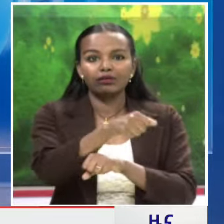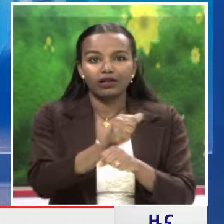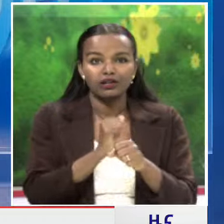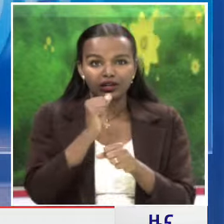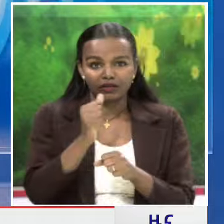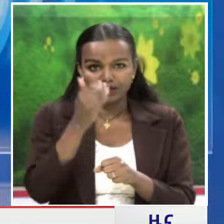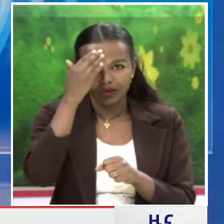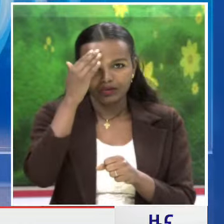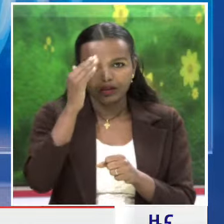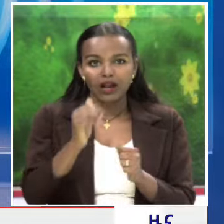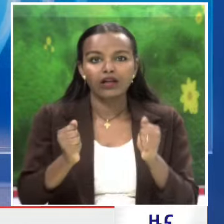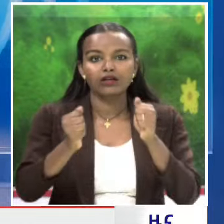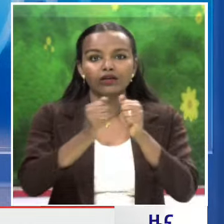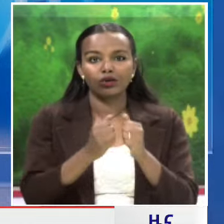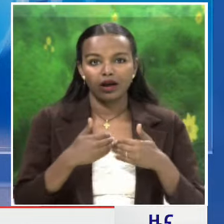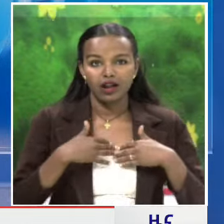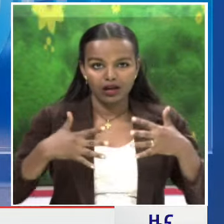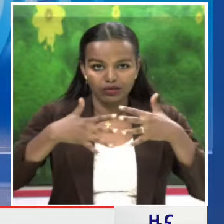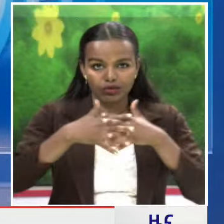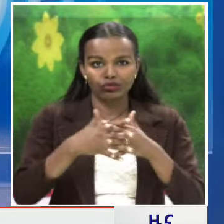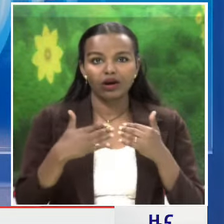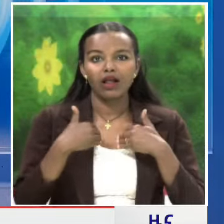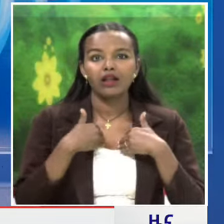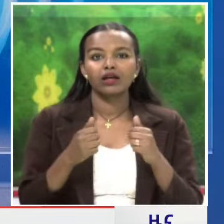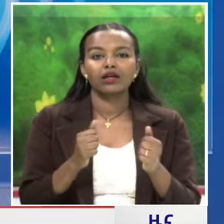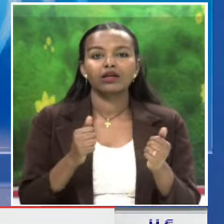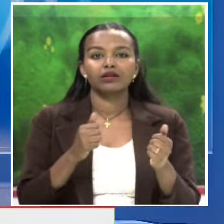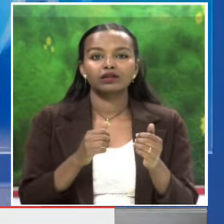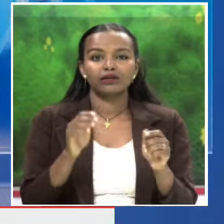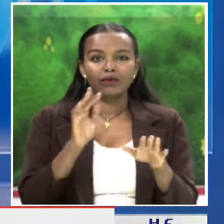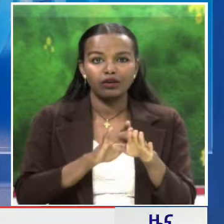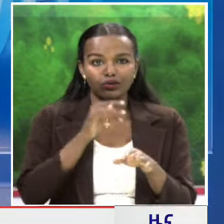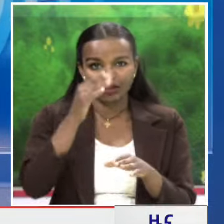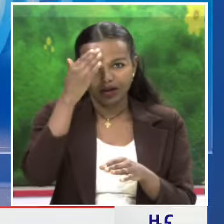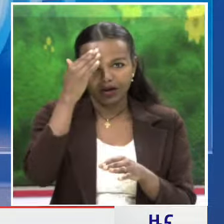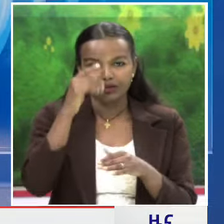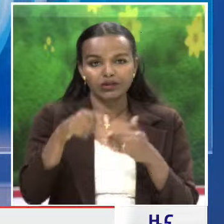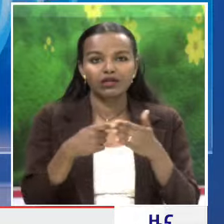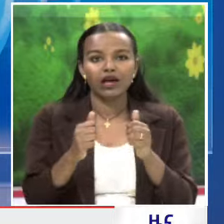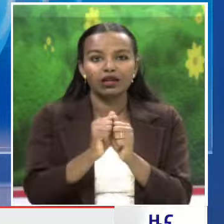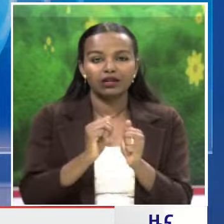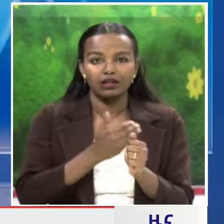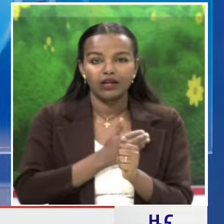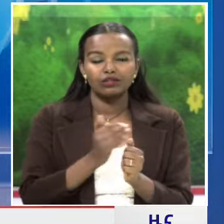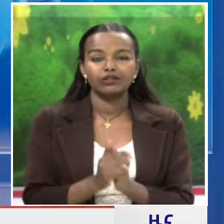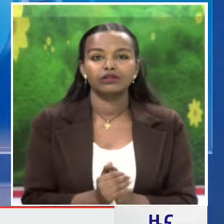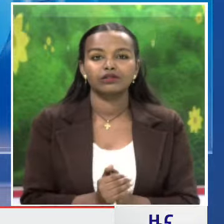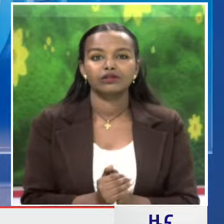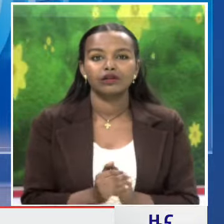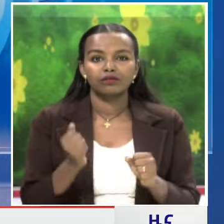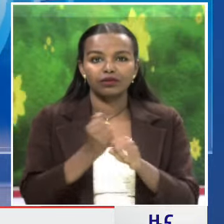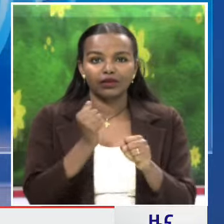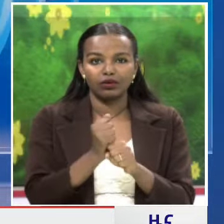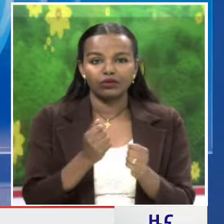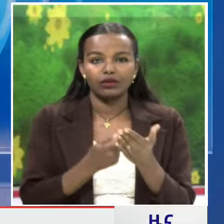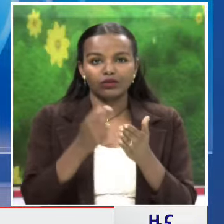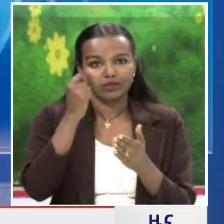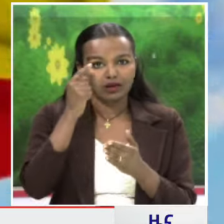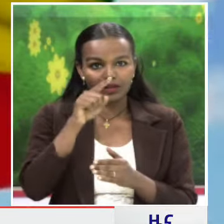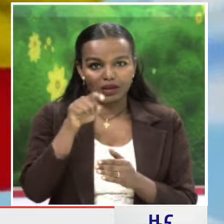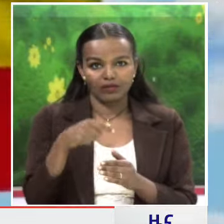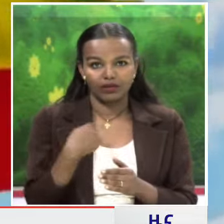መቼ አንድነቷ ካለ ህብረቱ ካለ እንደማይደፍረት ያውቃሉ። ስለዚህ አንድነታችንን የበርበሩን ስራ ነው የሚሰሩት። ይህን መገንዘብ